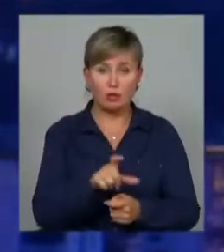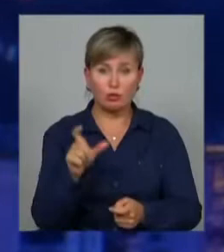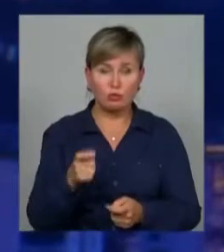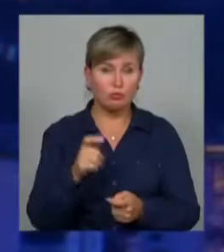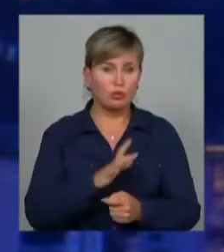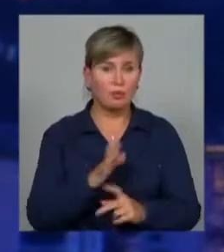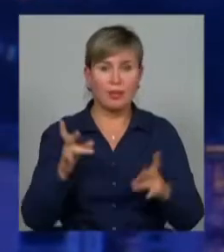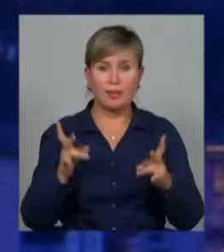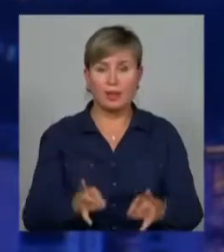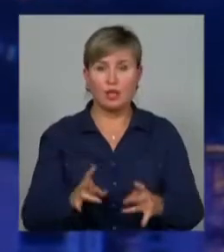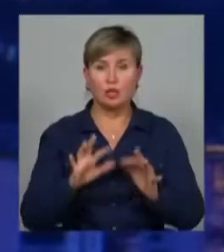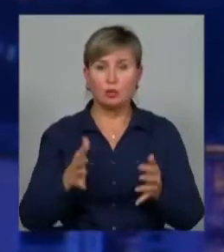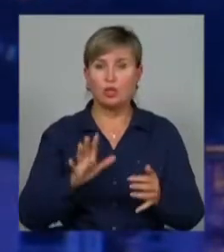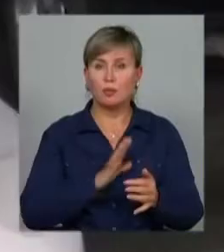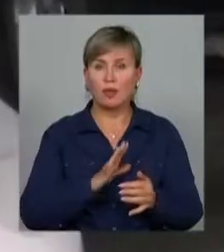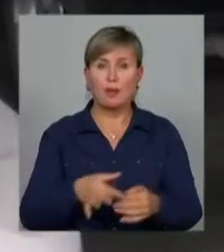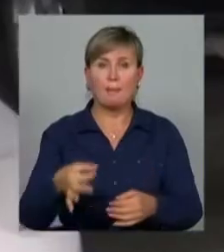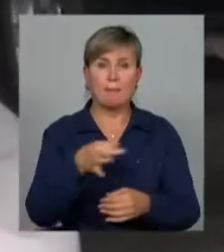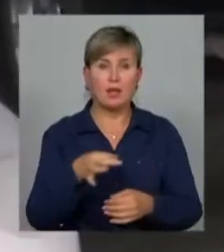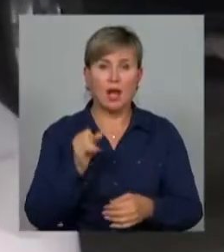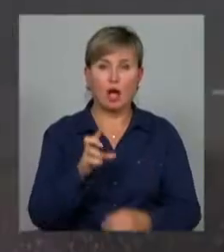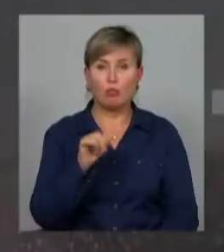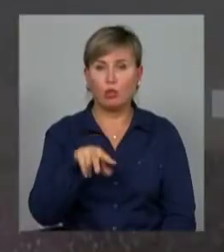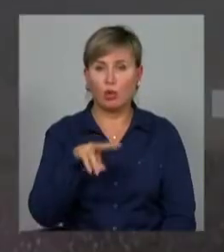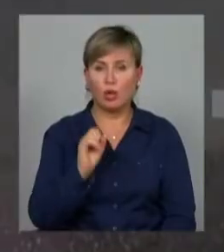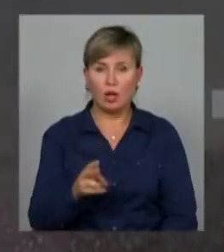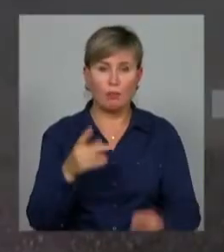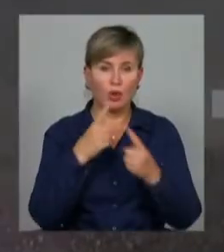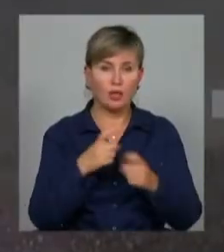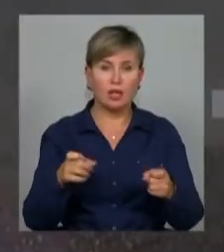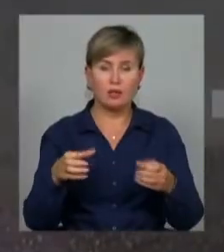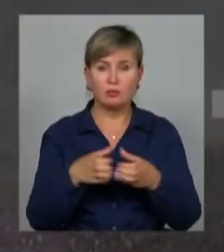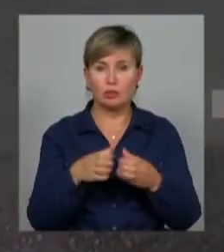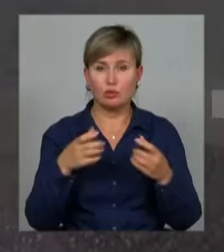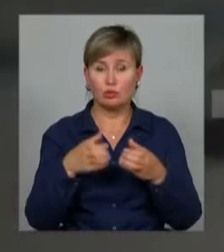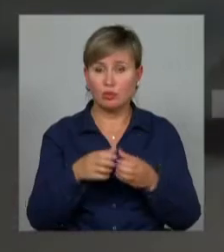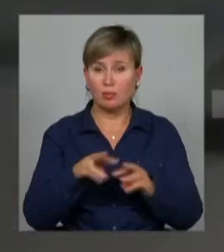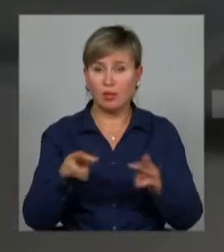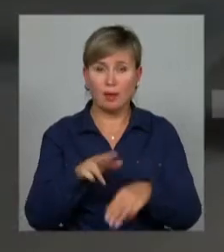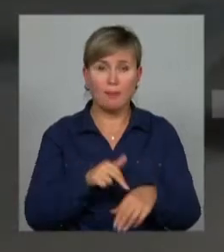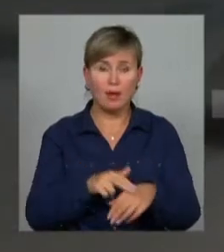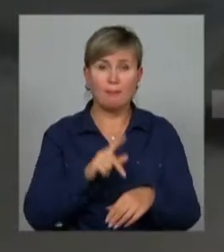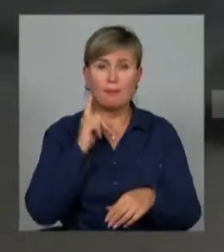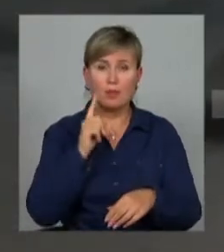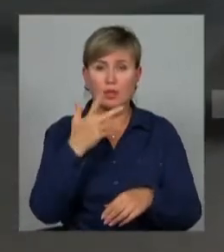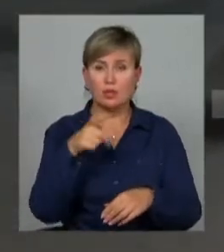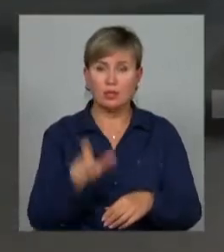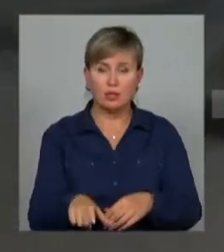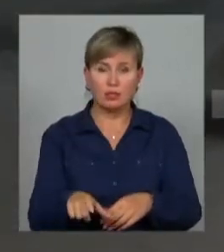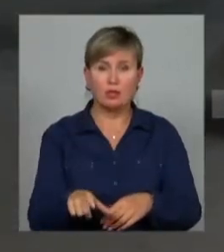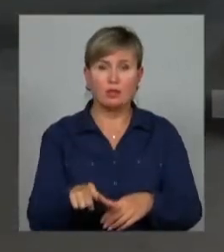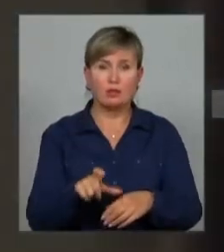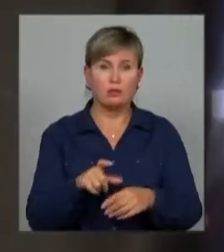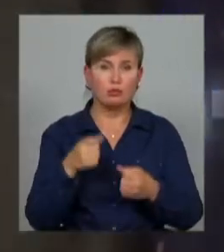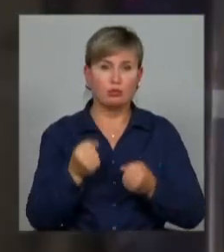обернулся трагедией. Инцидент произошел в микрорайоне Акбулак. По данным пресс-службы департамента полиции, трое молодых людей забрались на